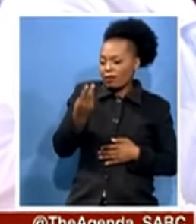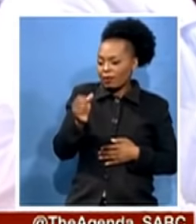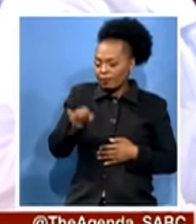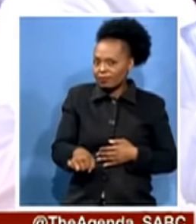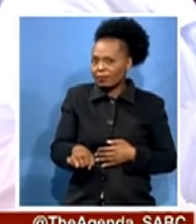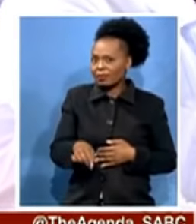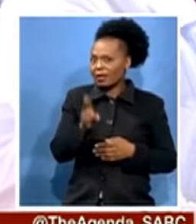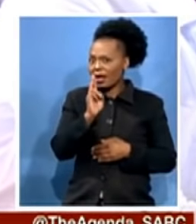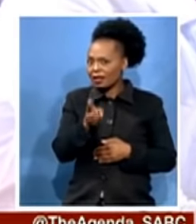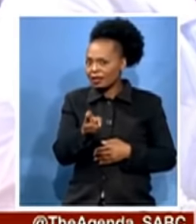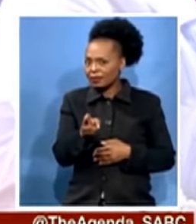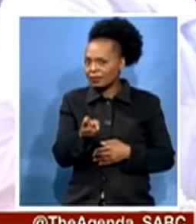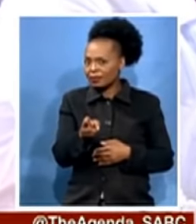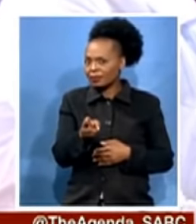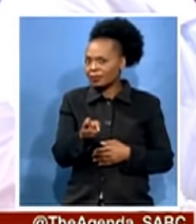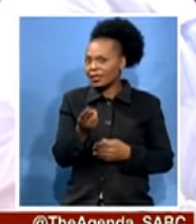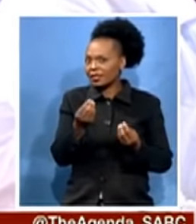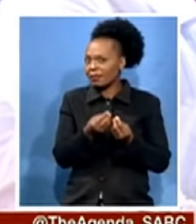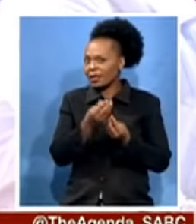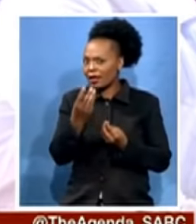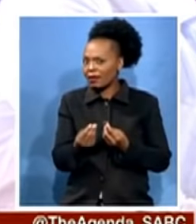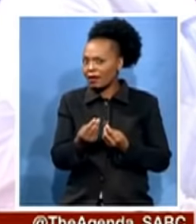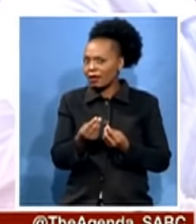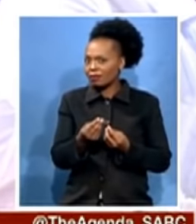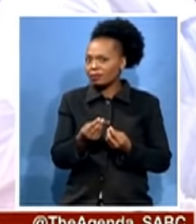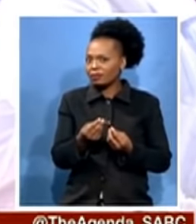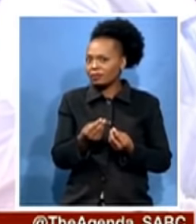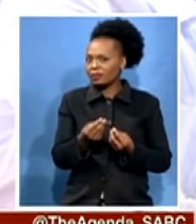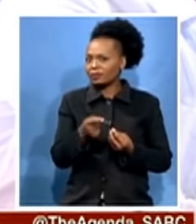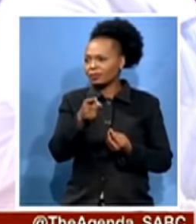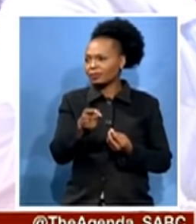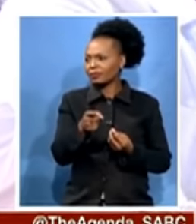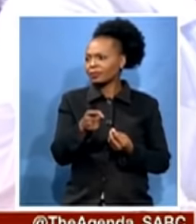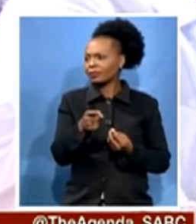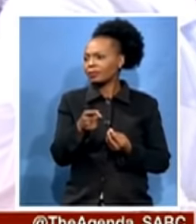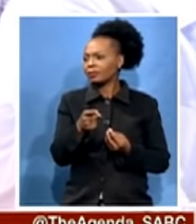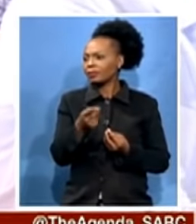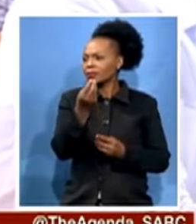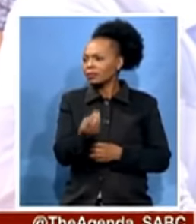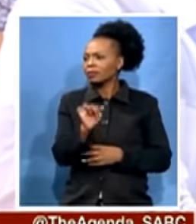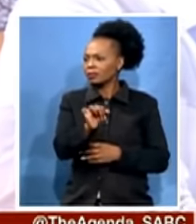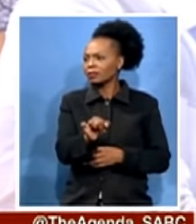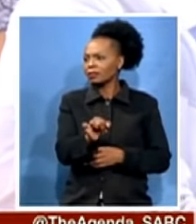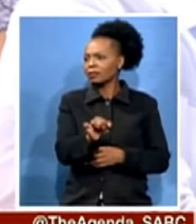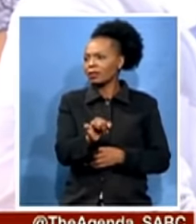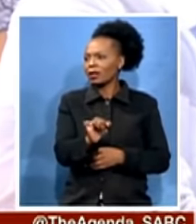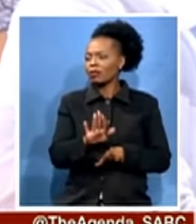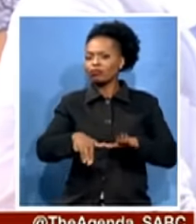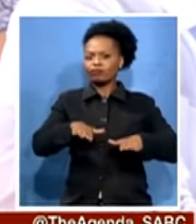Ulindani uyingane engakazihluphe ekhulele ngaphansi kwesandla sama scout. Njengamanje